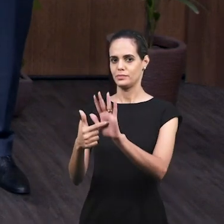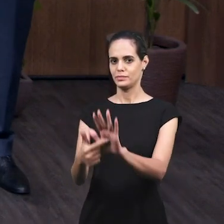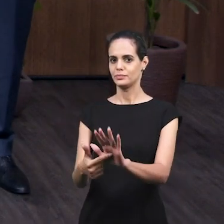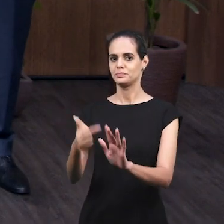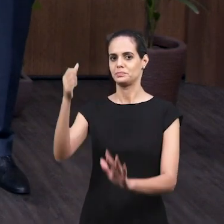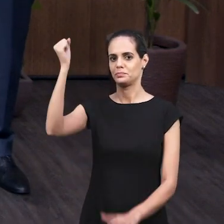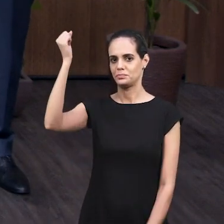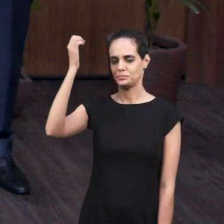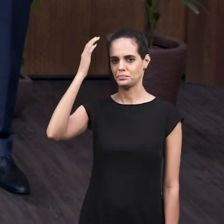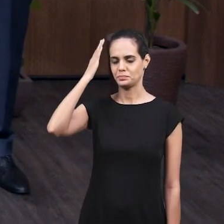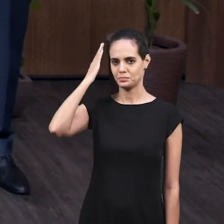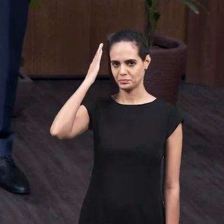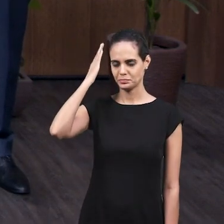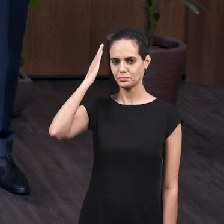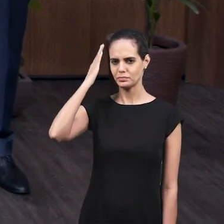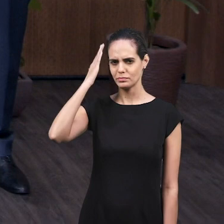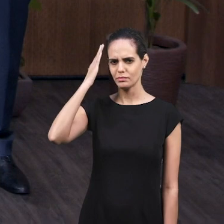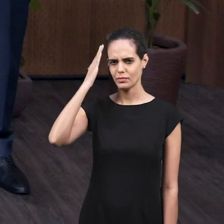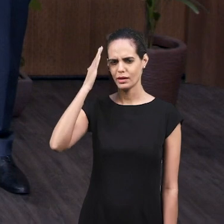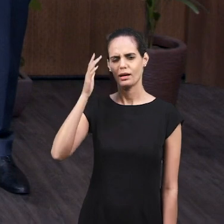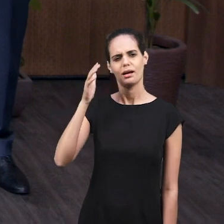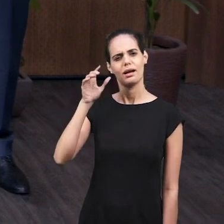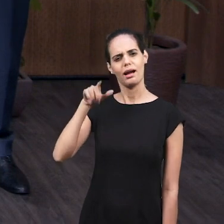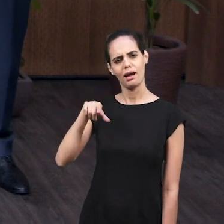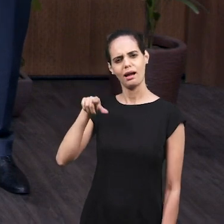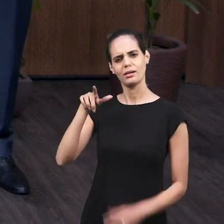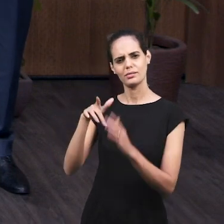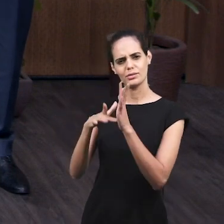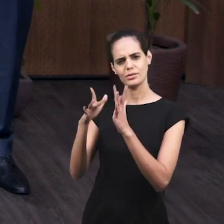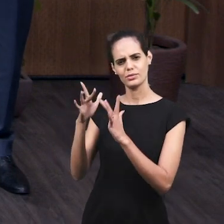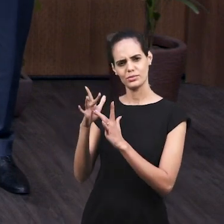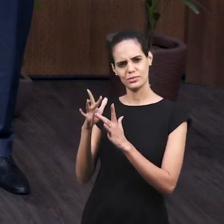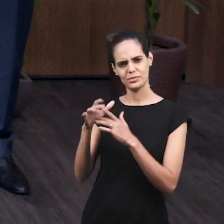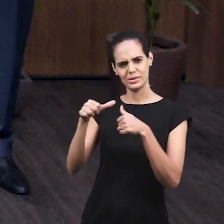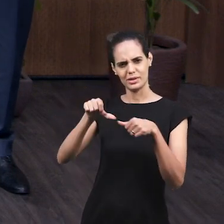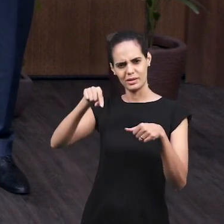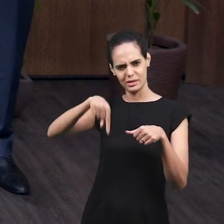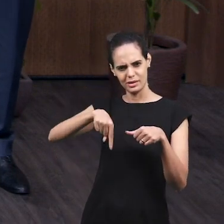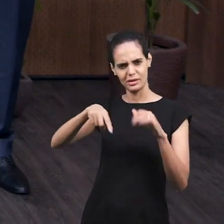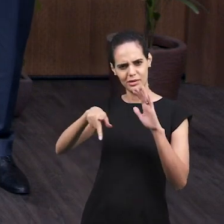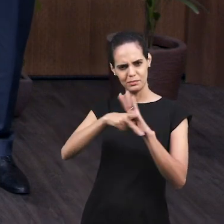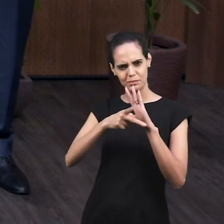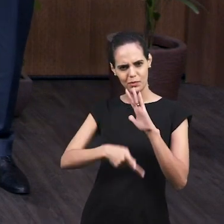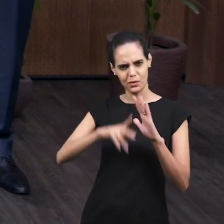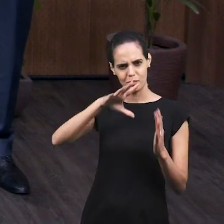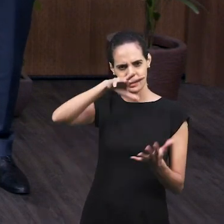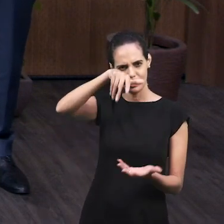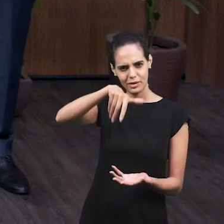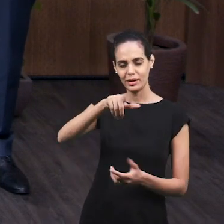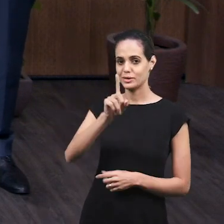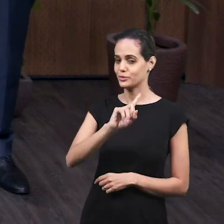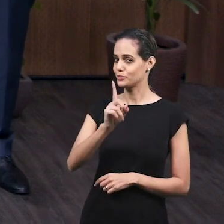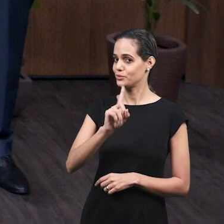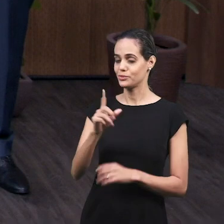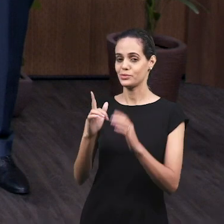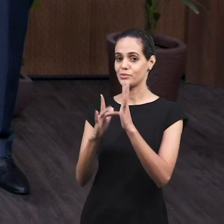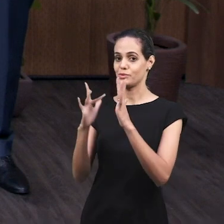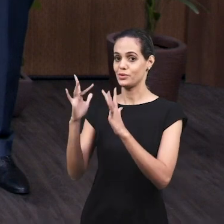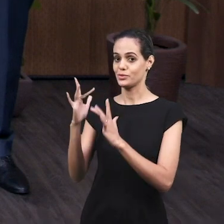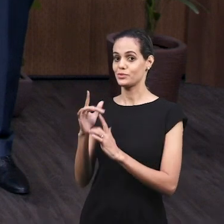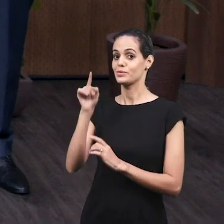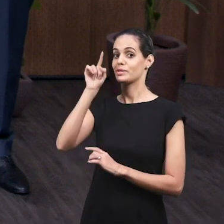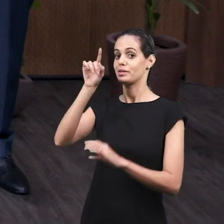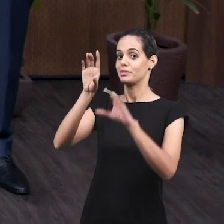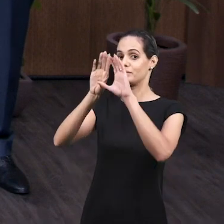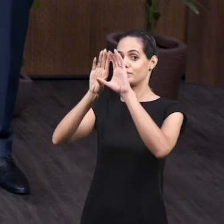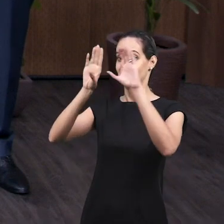L'identité de Jésus, ce n'est pas de la terre, mais du ciel. Bartimée, il ne serait pas en train de dire